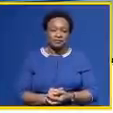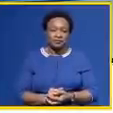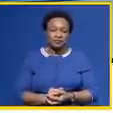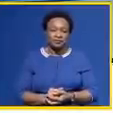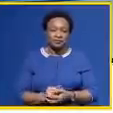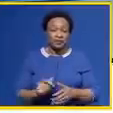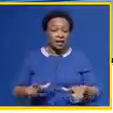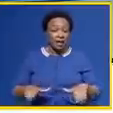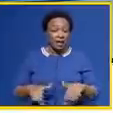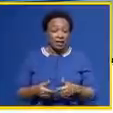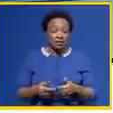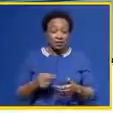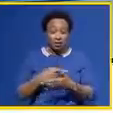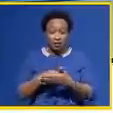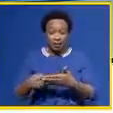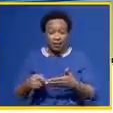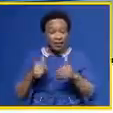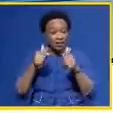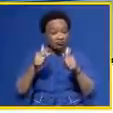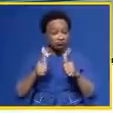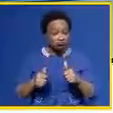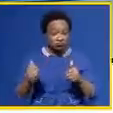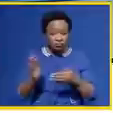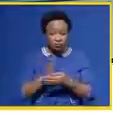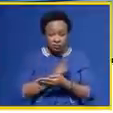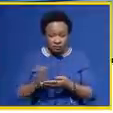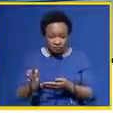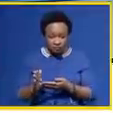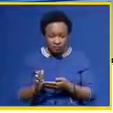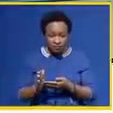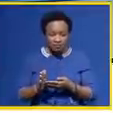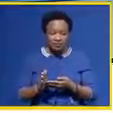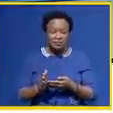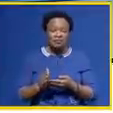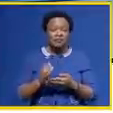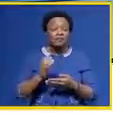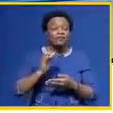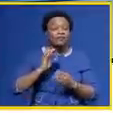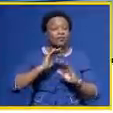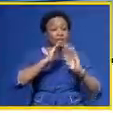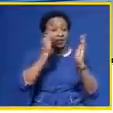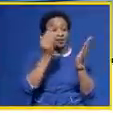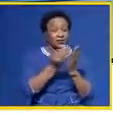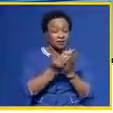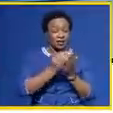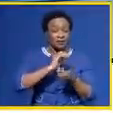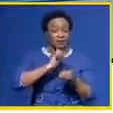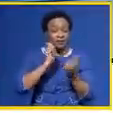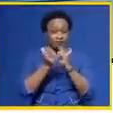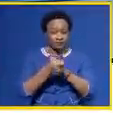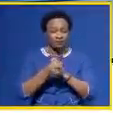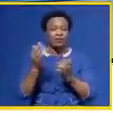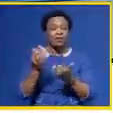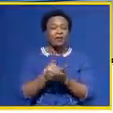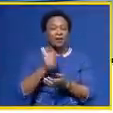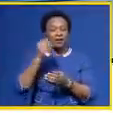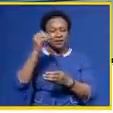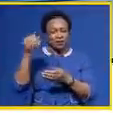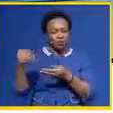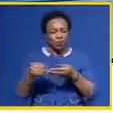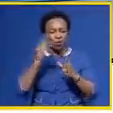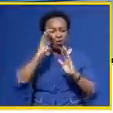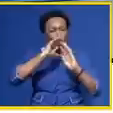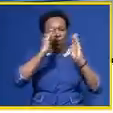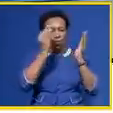Licha ya kutotangaza majina hadharani, Chama cha Mapinduzi kimewapata wanachama watano walioomba ridhaa ya